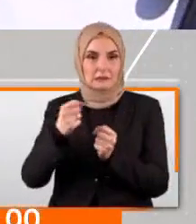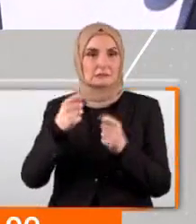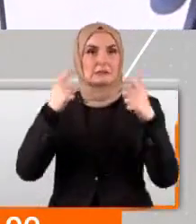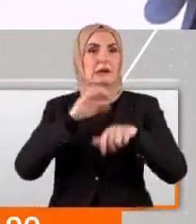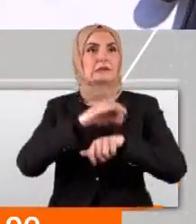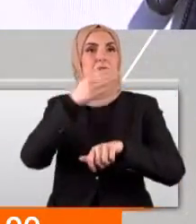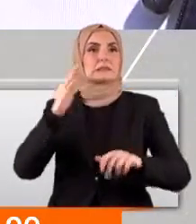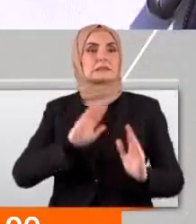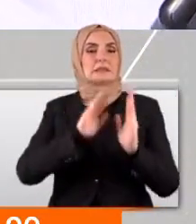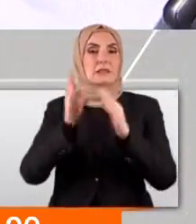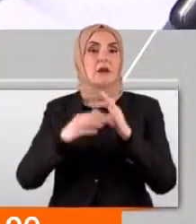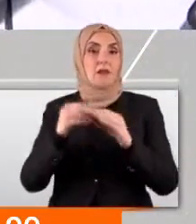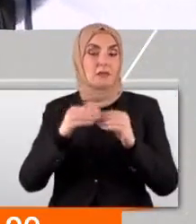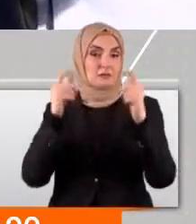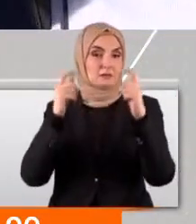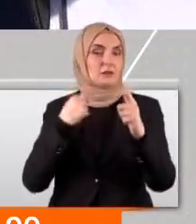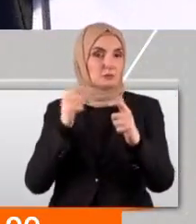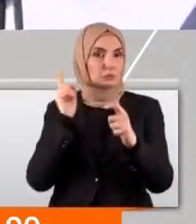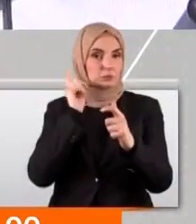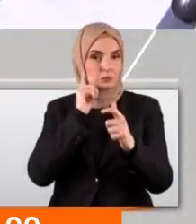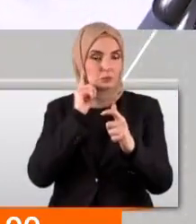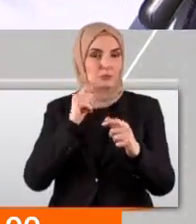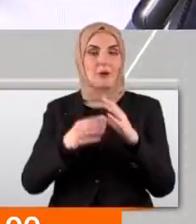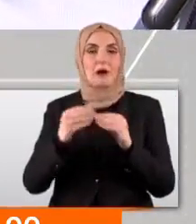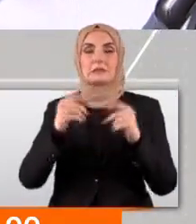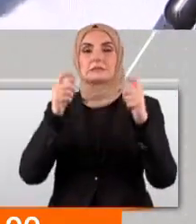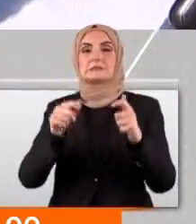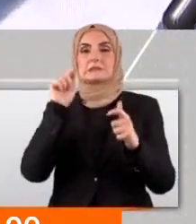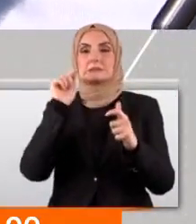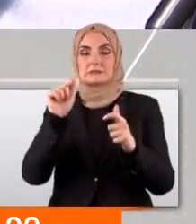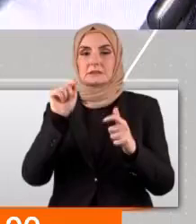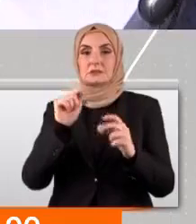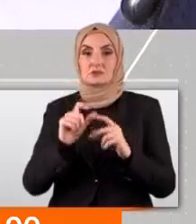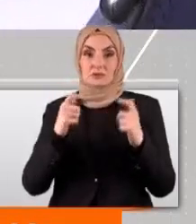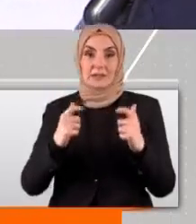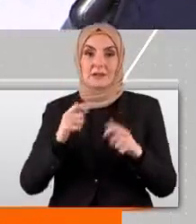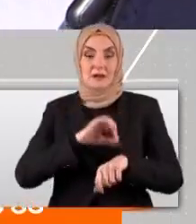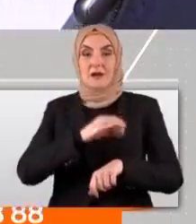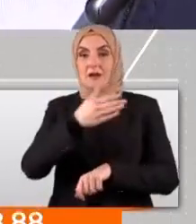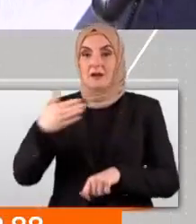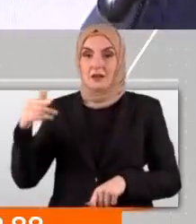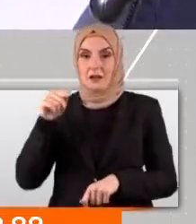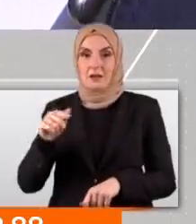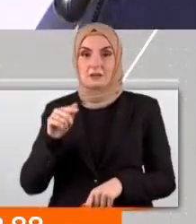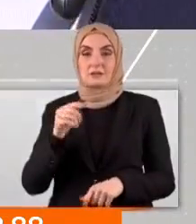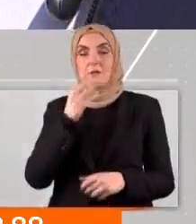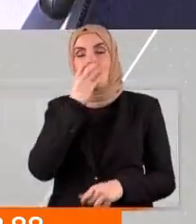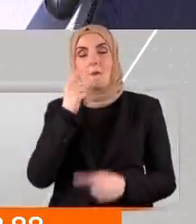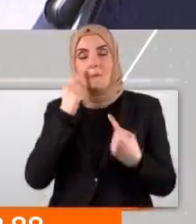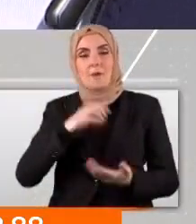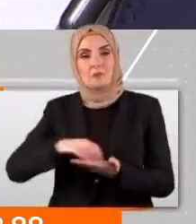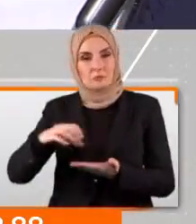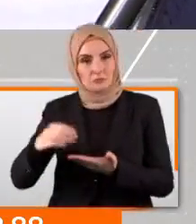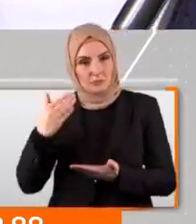ulaştırmıştı. Adana'daki şehir hastanelerin yoğun bakımlarını, devlet özel Mersin'deki şehir hastanesinin bütün